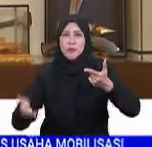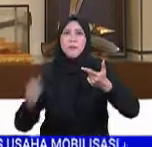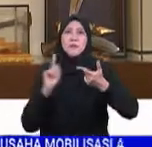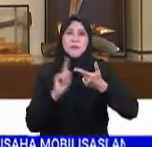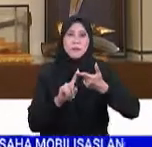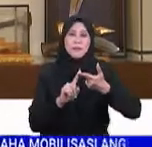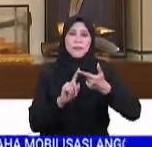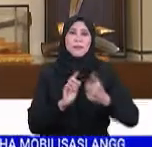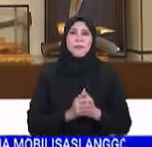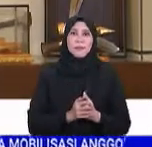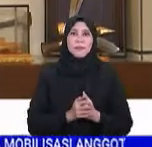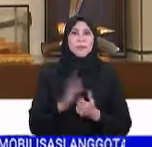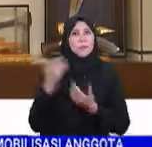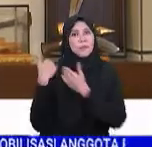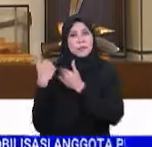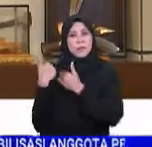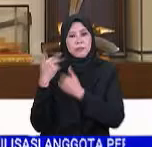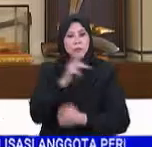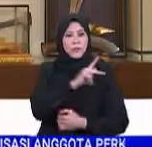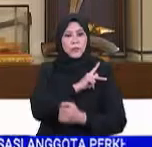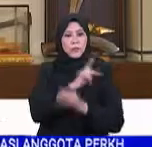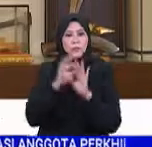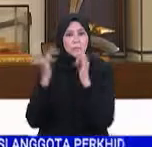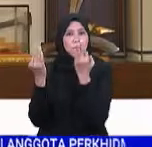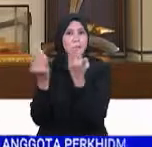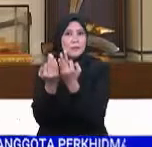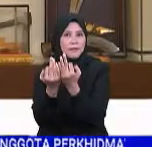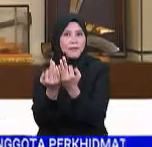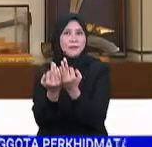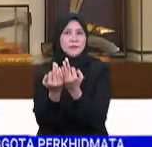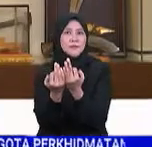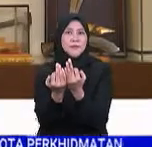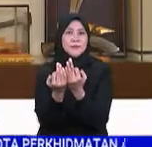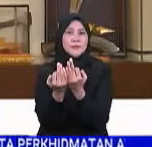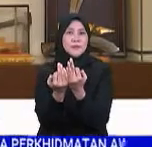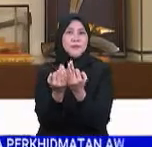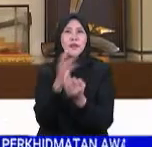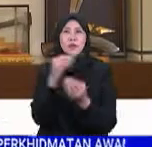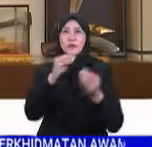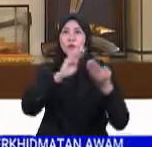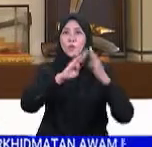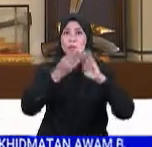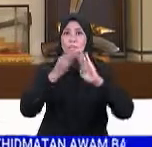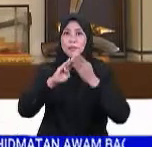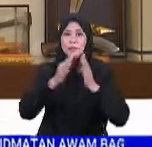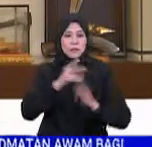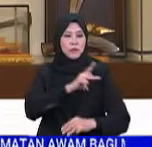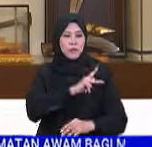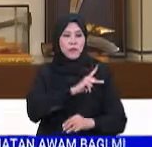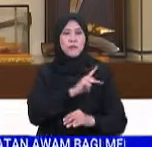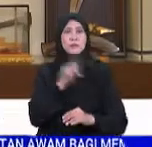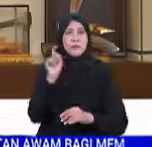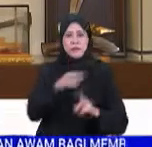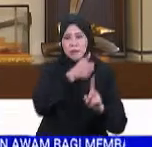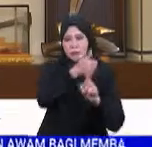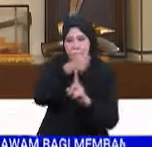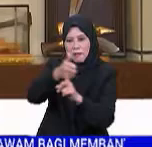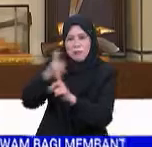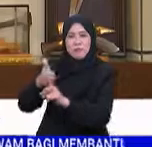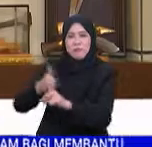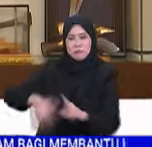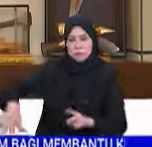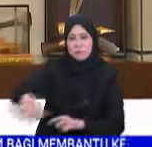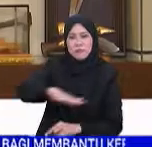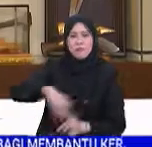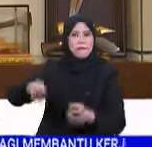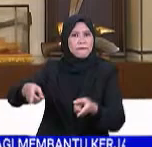Jadi peranan dan fungsi ketua isi rumah dan juga ketua komuniti di tempat perlu menggerakkan anak-anak buah